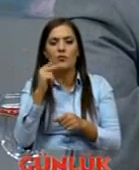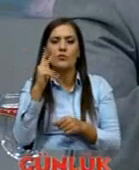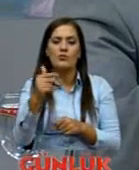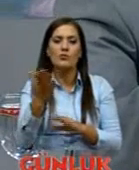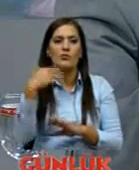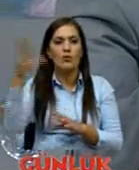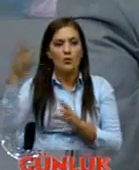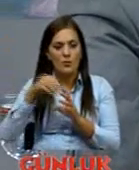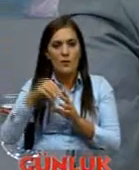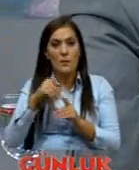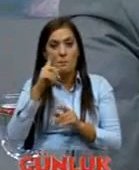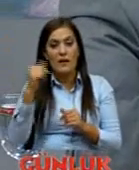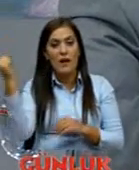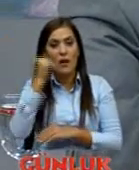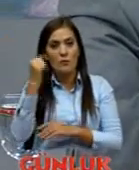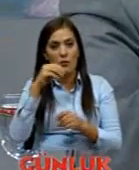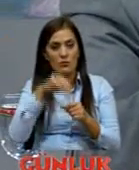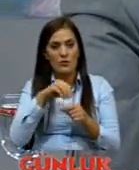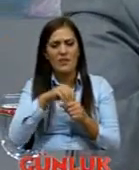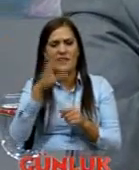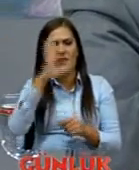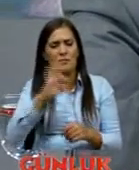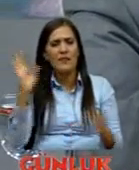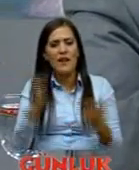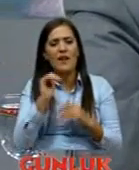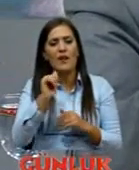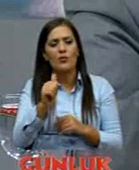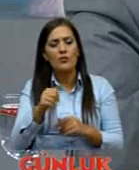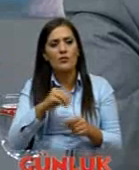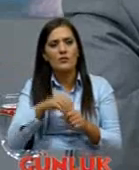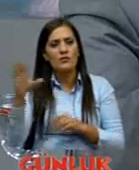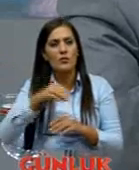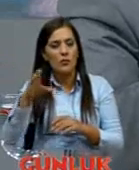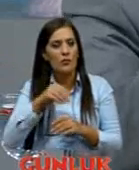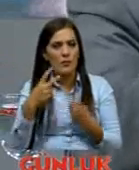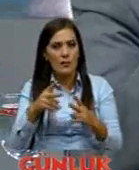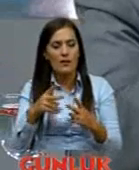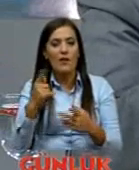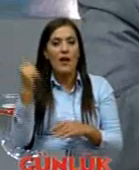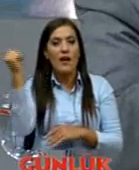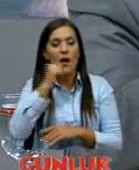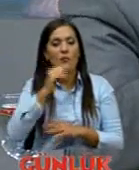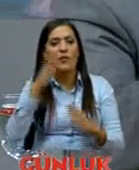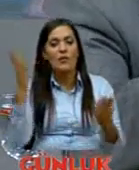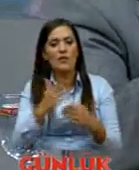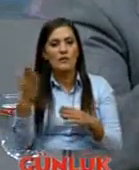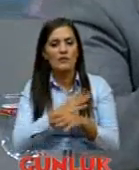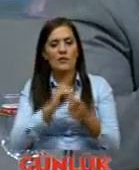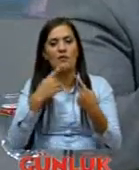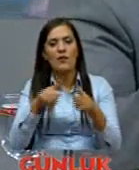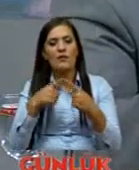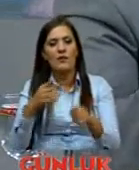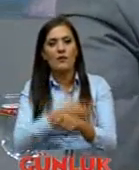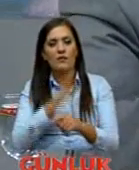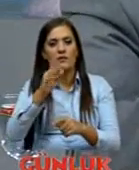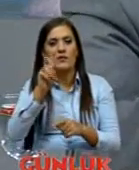önce toplatılıp. Çünkü bir kamyonu kim ne kadar günde toplayabilir? Veya kamyonlarca ürün değişik illere